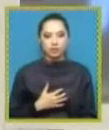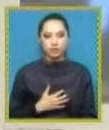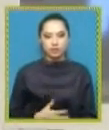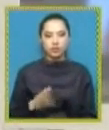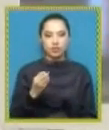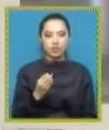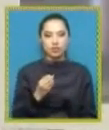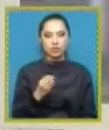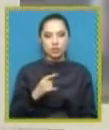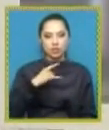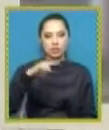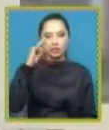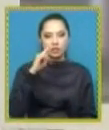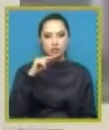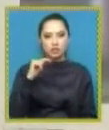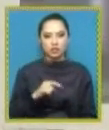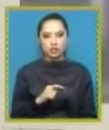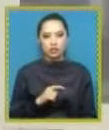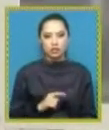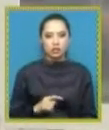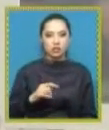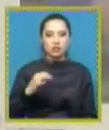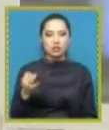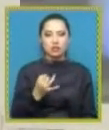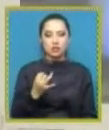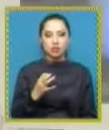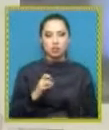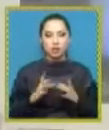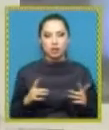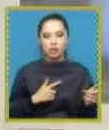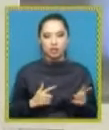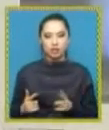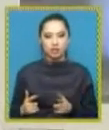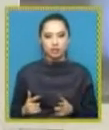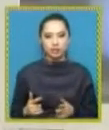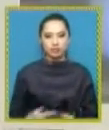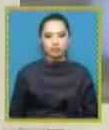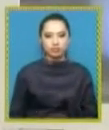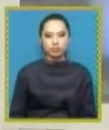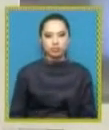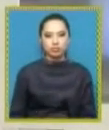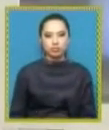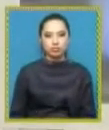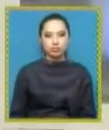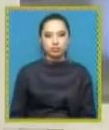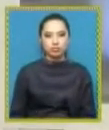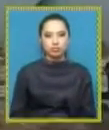салды. Қазақ хандығының күллі тарихы сыр шертетін қала айтулы мерейтойға дайындығын бастап кетті. Нұргүл Тапаева тарқатып